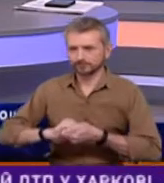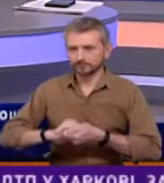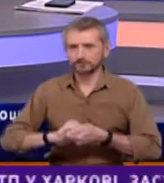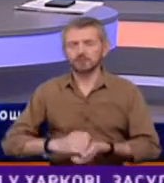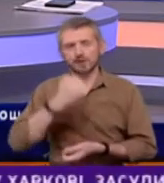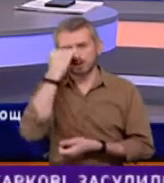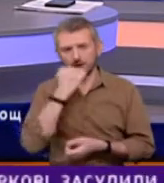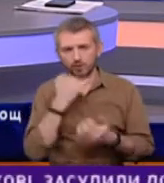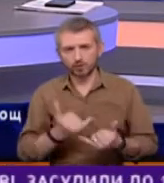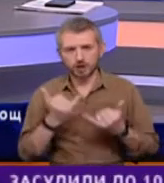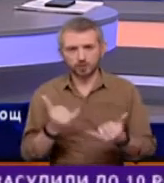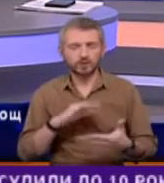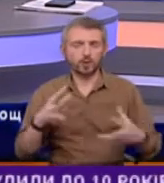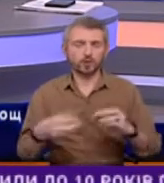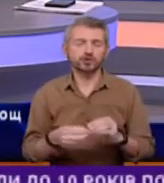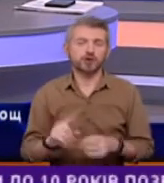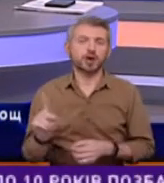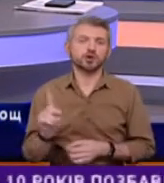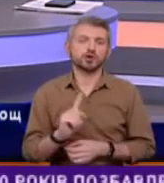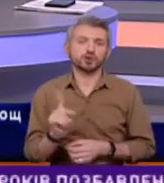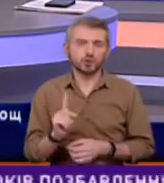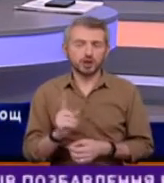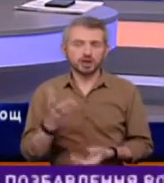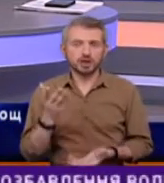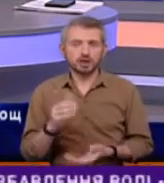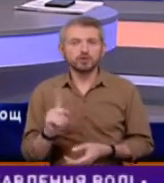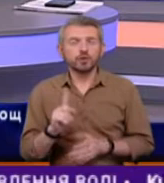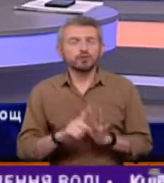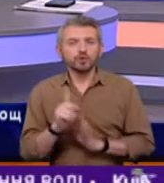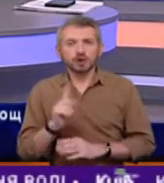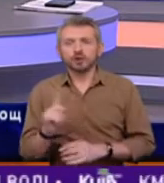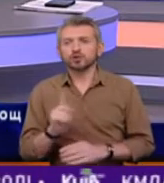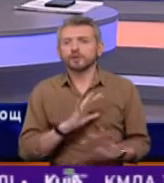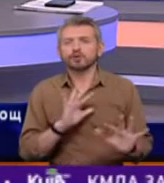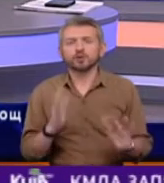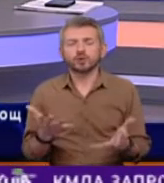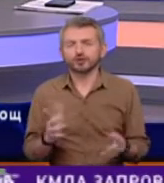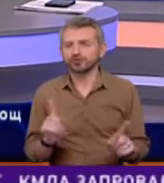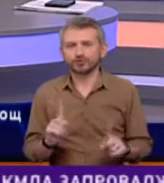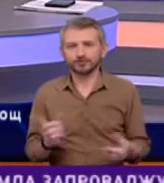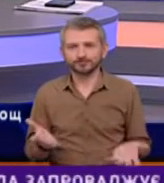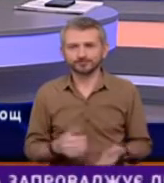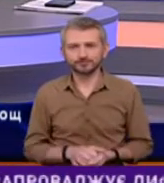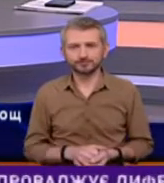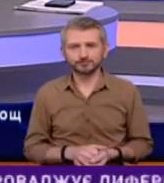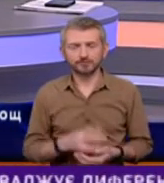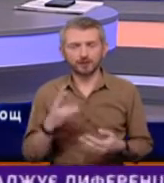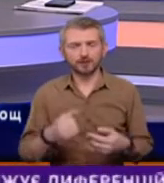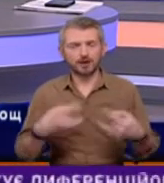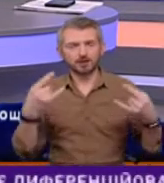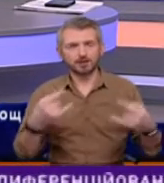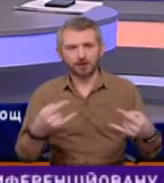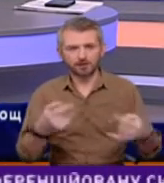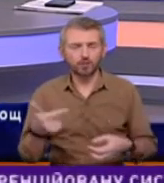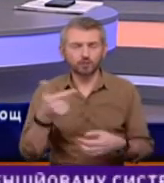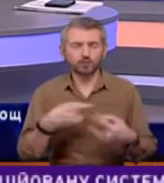Дякую, шановні. Отже, що розпочати? Що відбулося на екранах, на